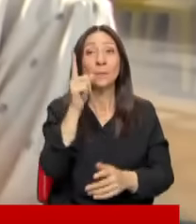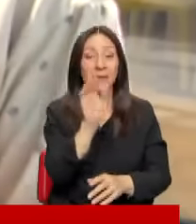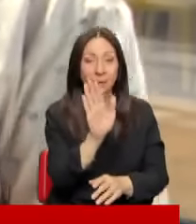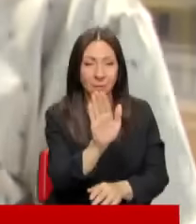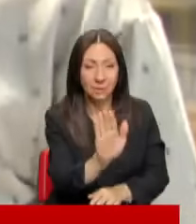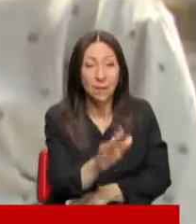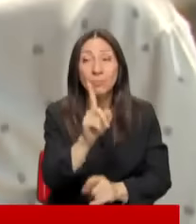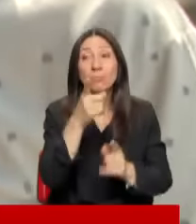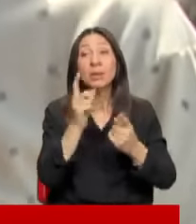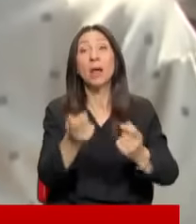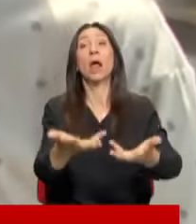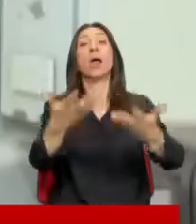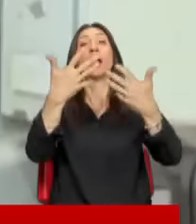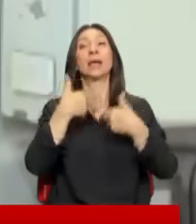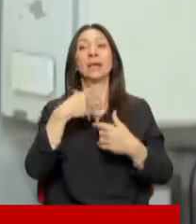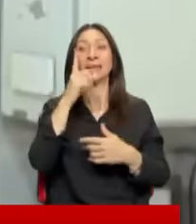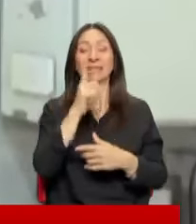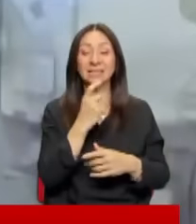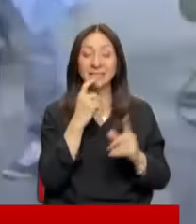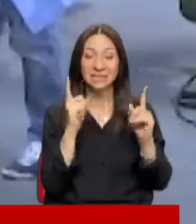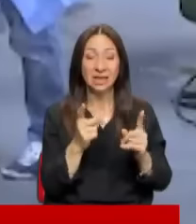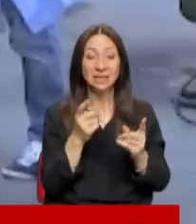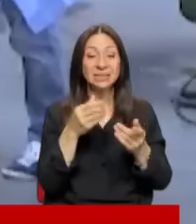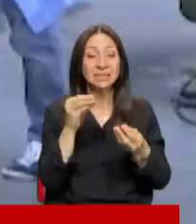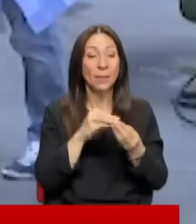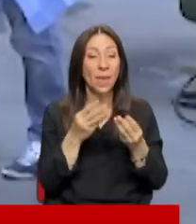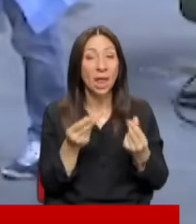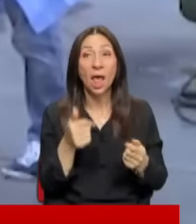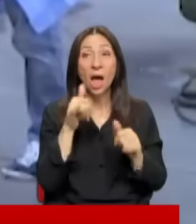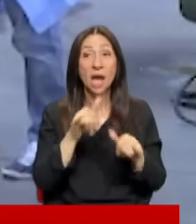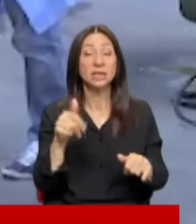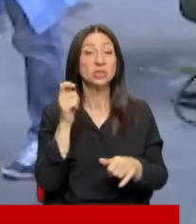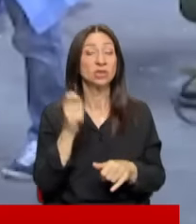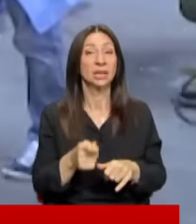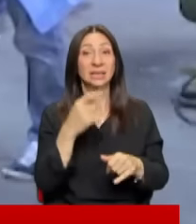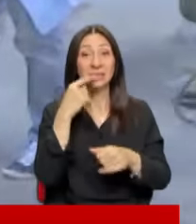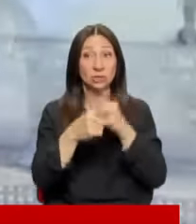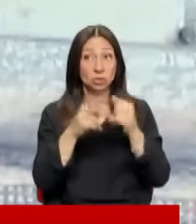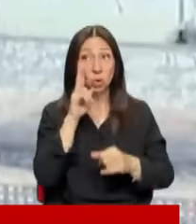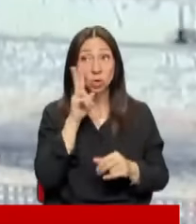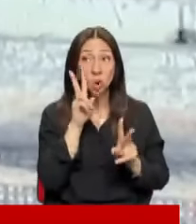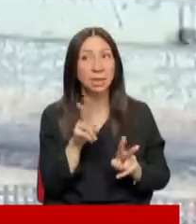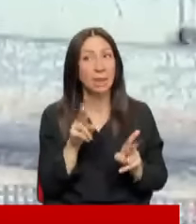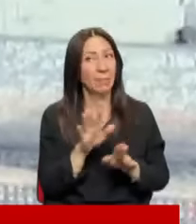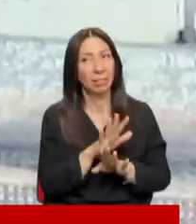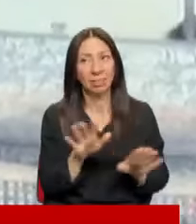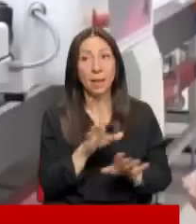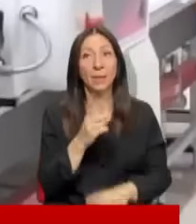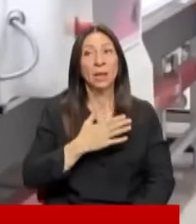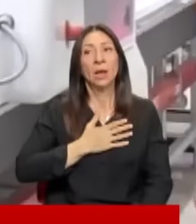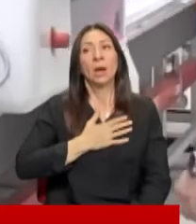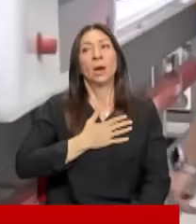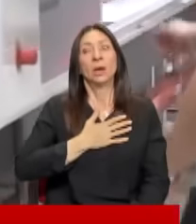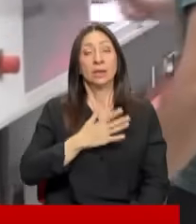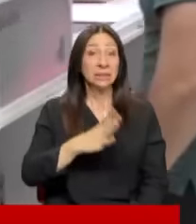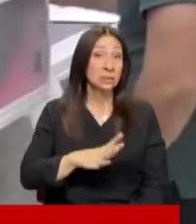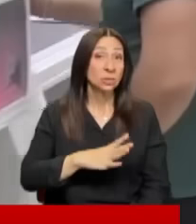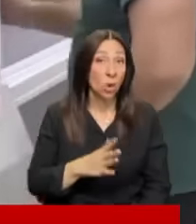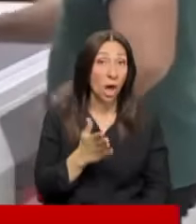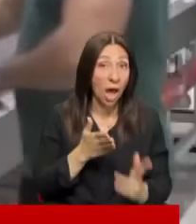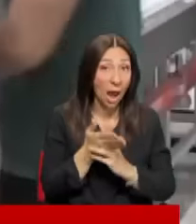dokun bina aşit. Yılın ilk yarısı zamma eriyen işçi aynı şartlarda yıl sonunu görebilecek gibi değil. Bir nefes daha istiyor ara